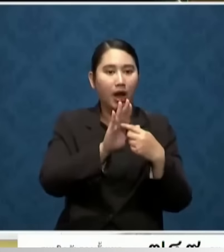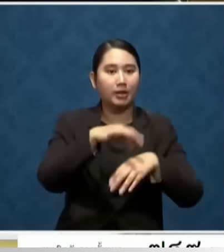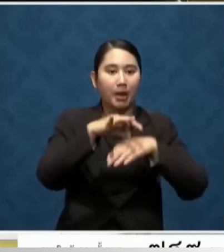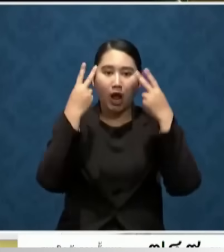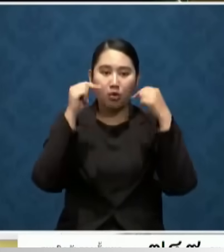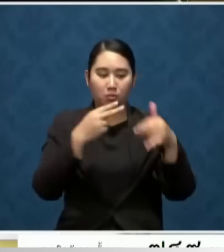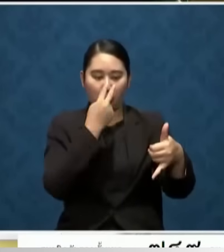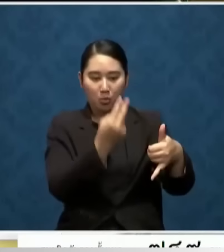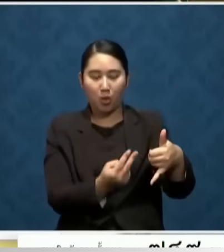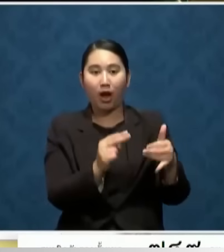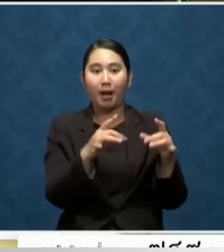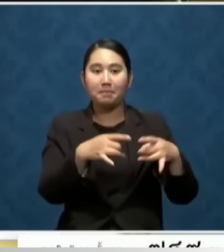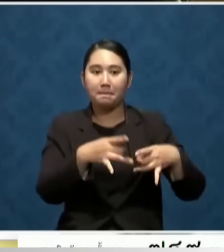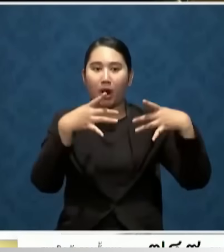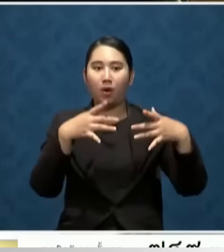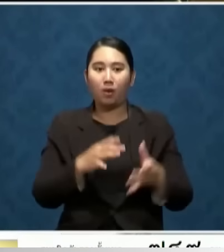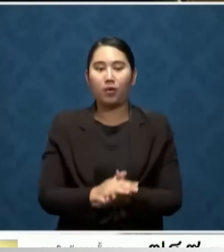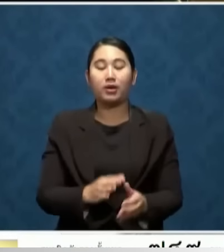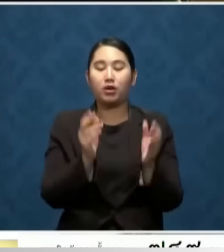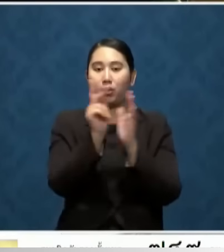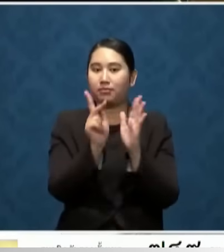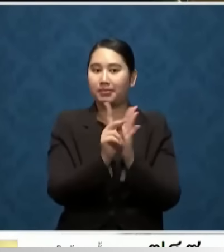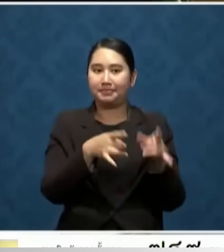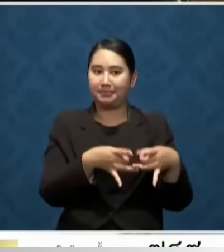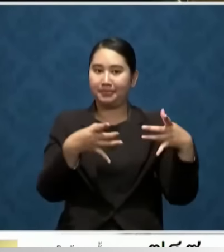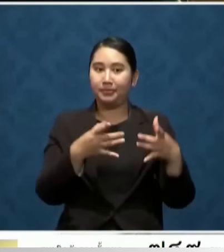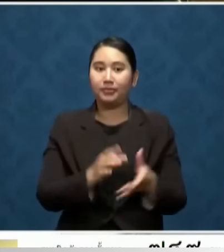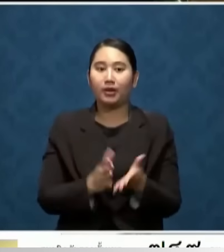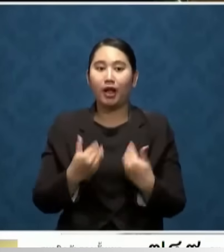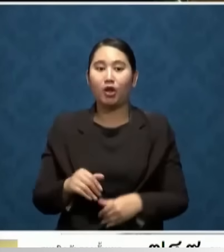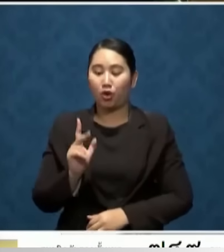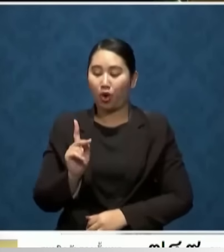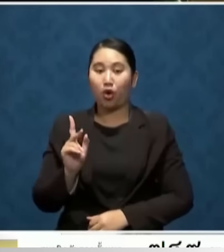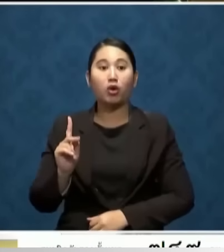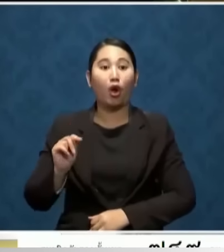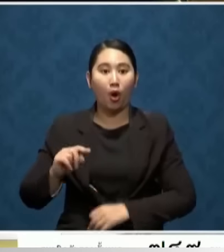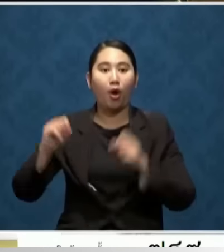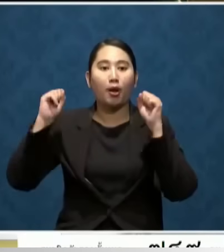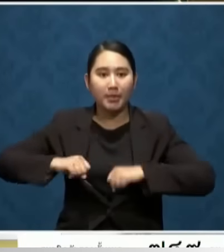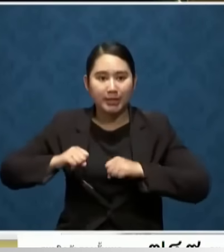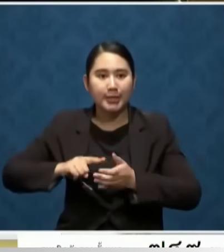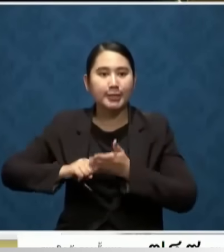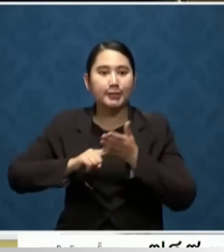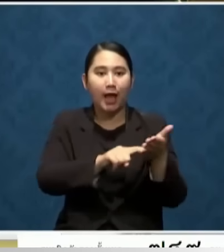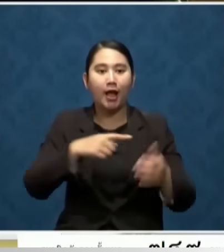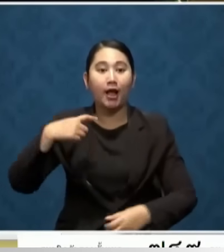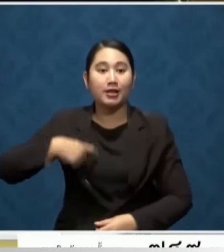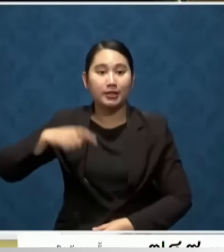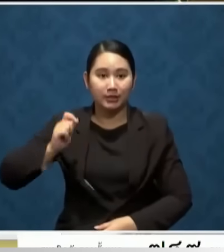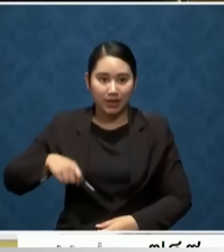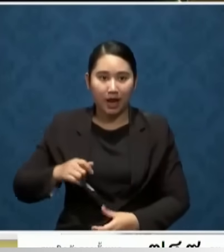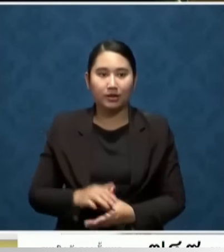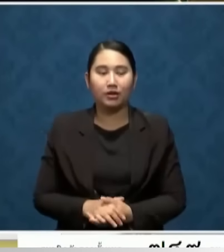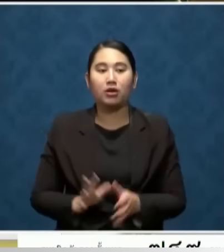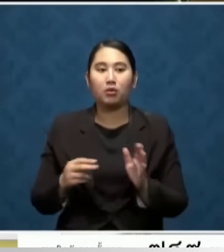มบัติและมีลักษณะต้องห้ามตามกฎหมายจนกกต.มีมติให้ยื่นคำร้องต่อศาลรัฐธรรมนูญวินิจฉัยแล้ว